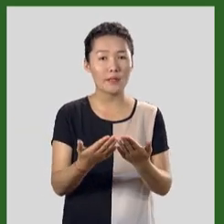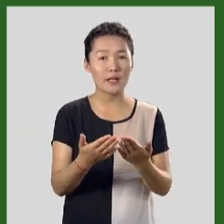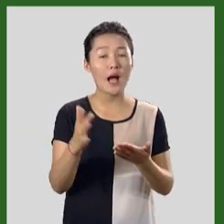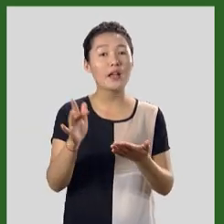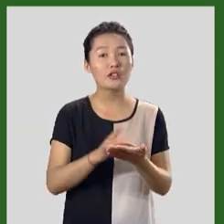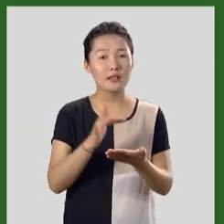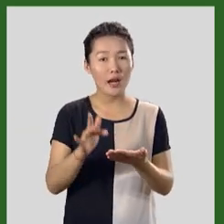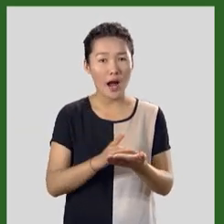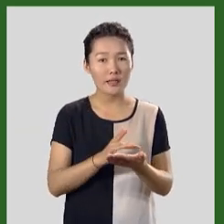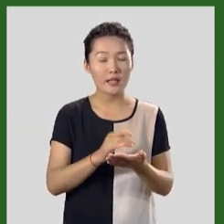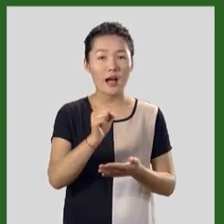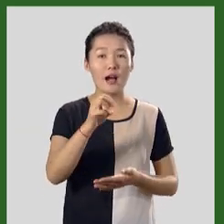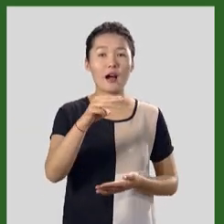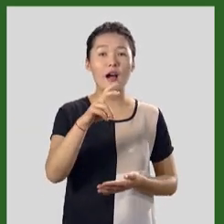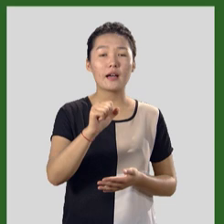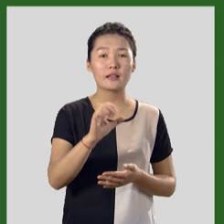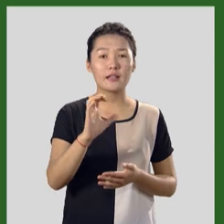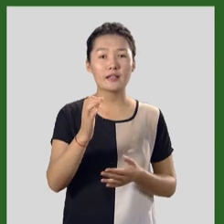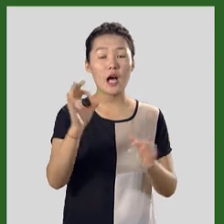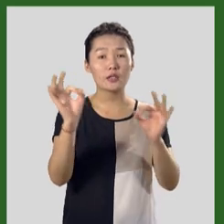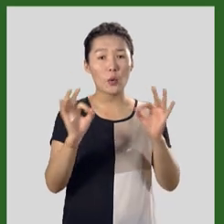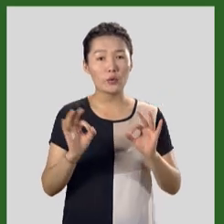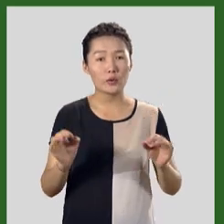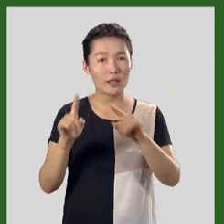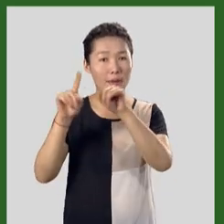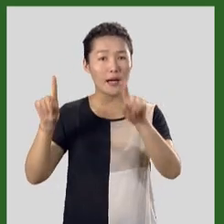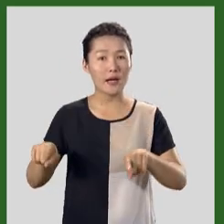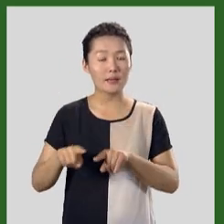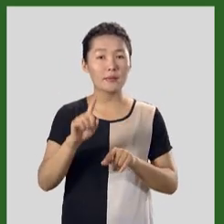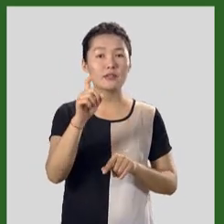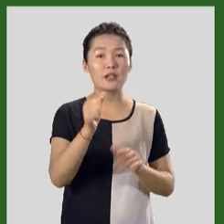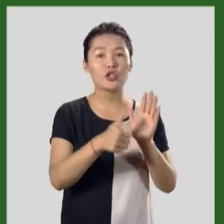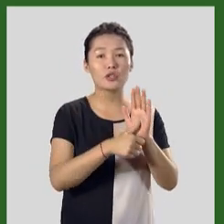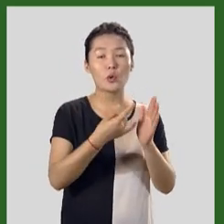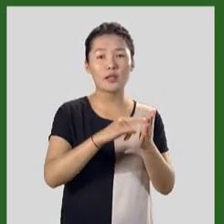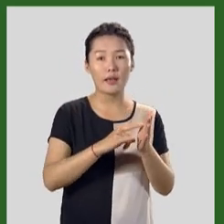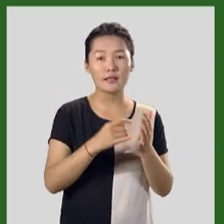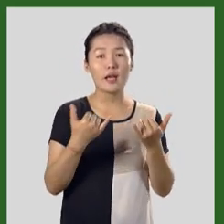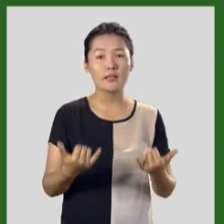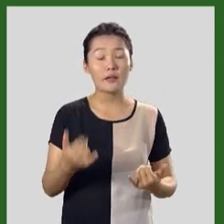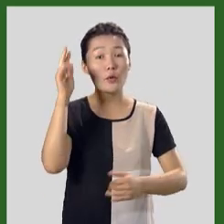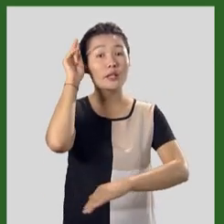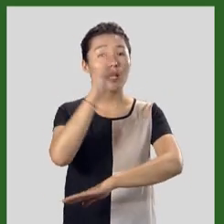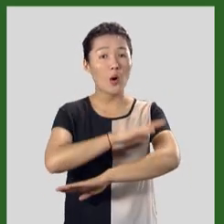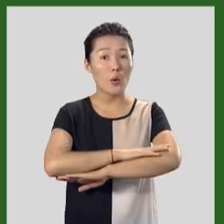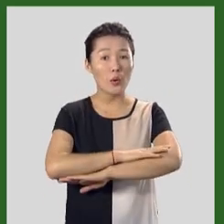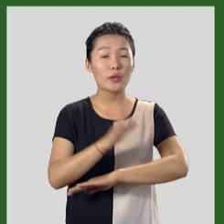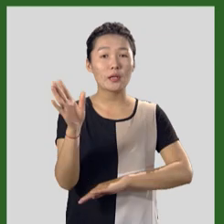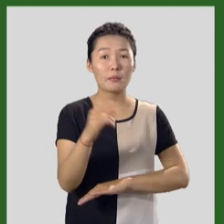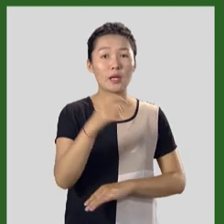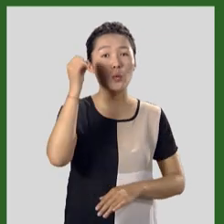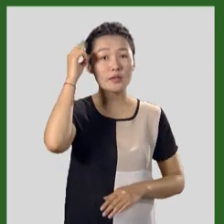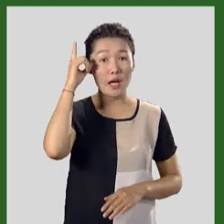общая тетрадь, атлас с контурными картами за 6 класс. Сегодня на уроке мы